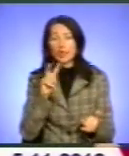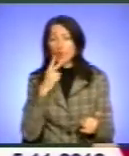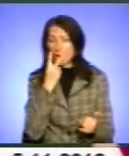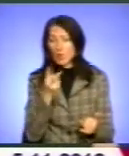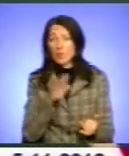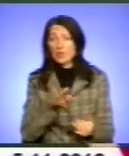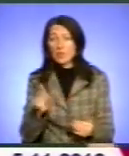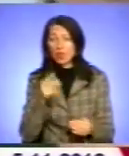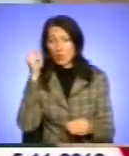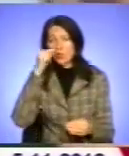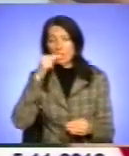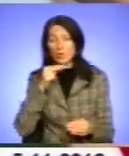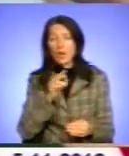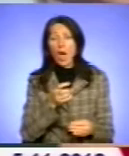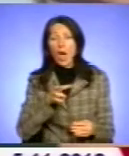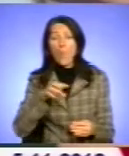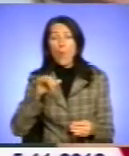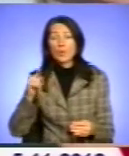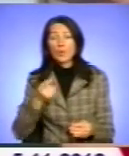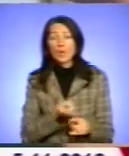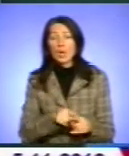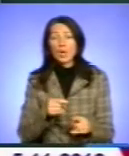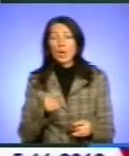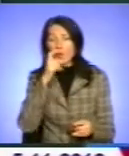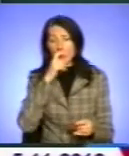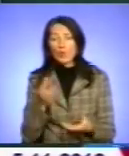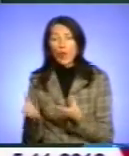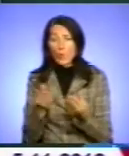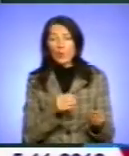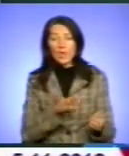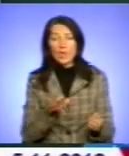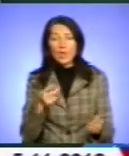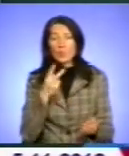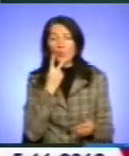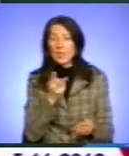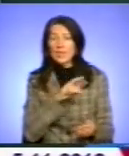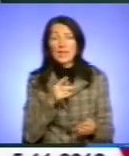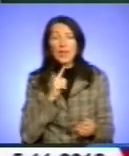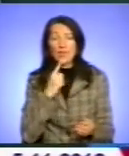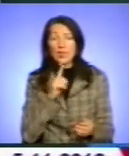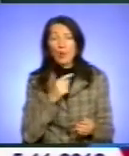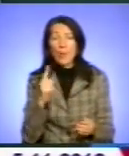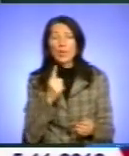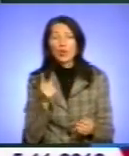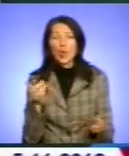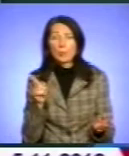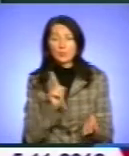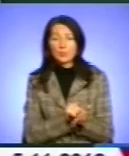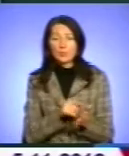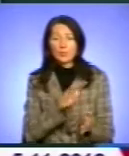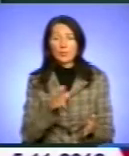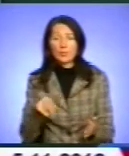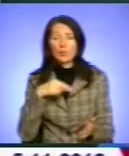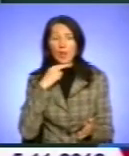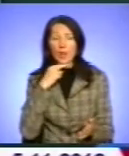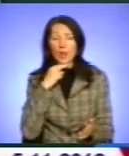які негативно впливають на дітей, помітити неважко. Найперше, що повинно батьків насторожити і що є ознакою